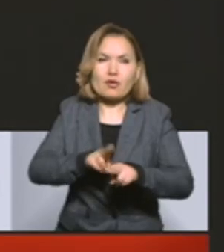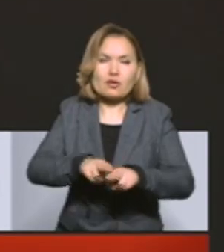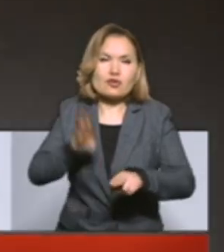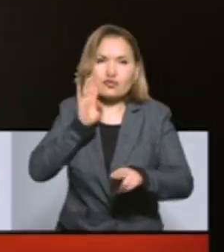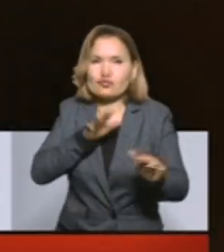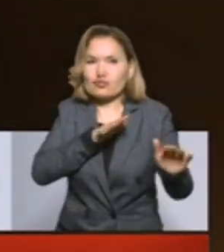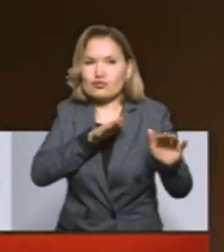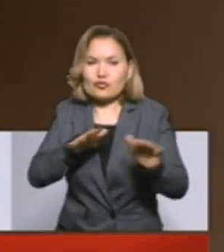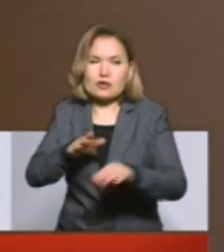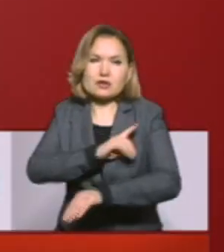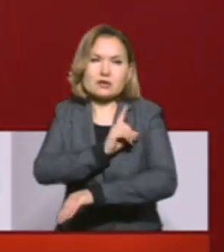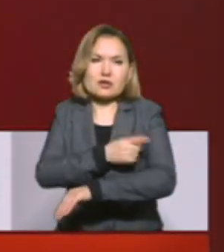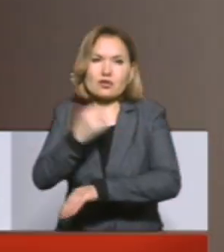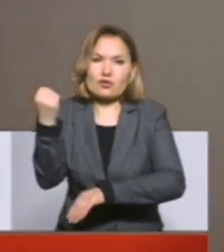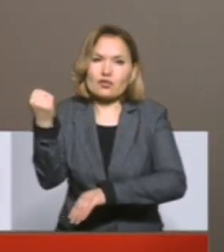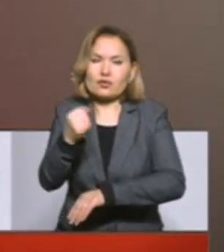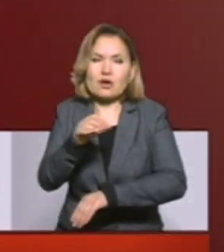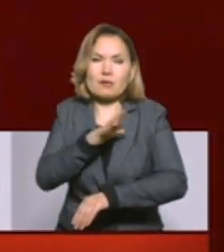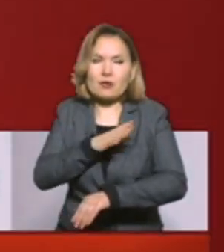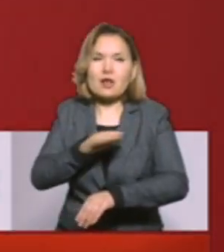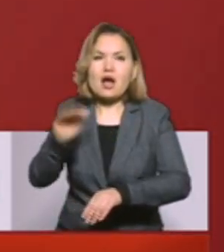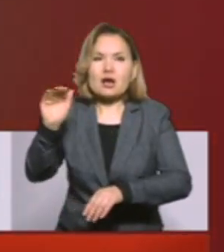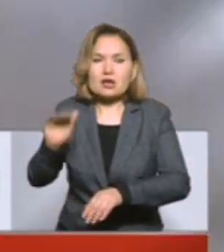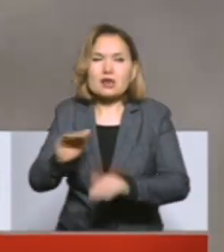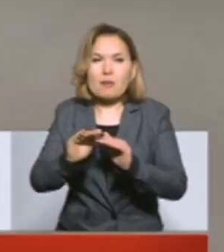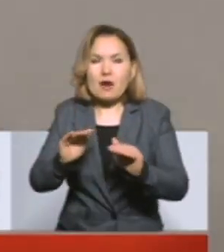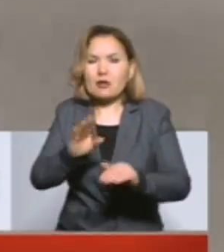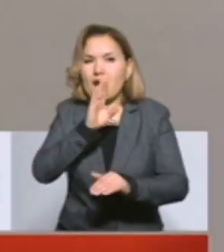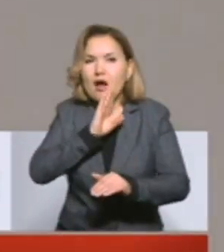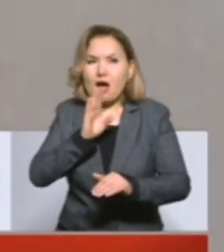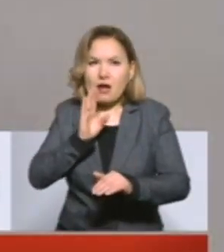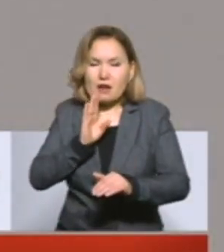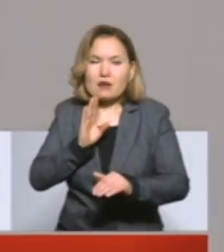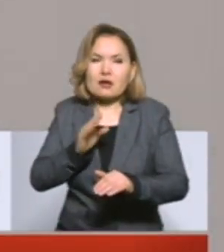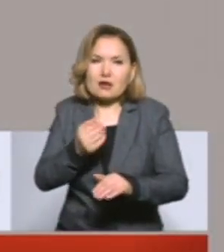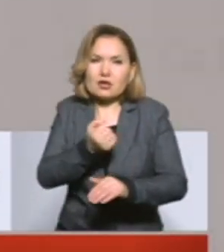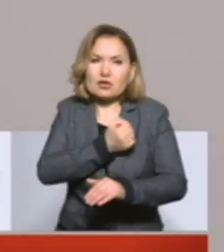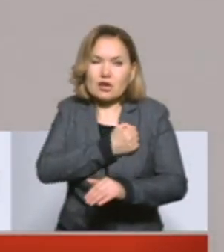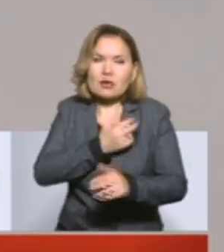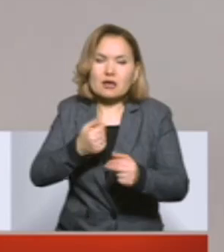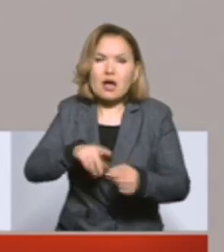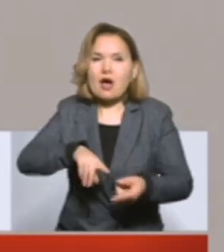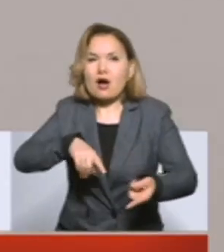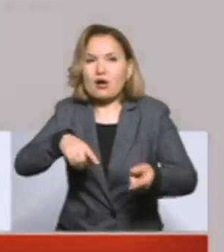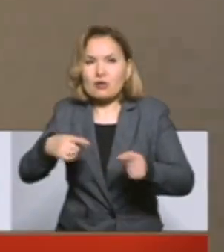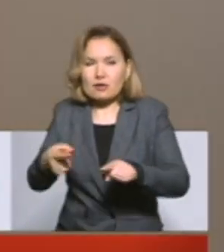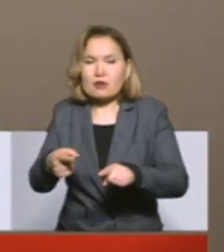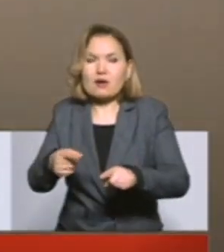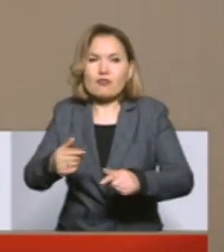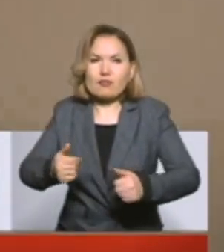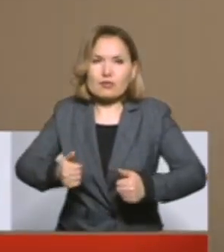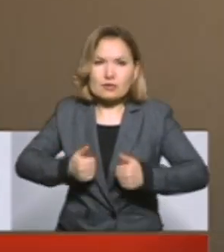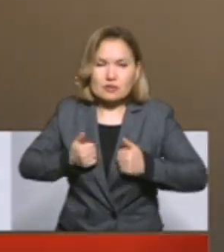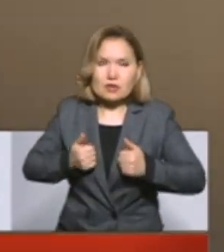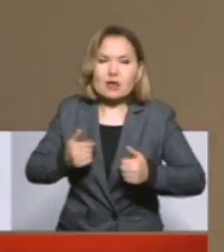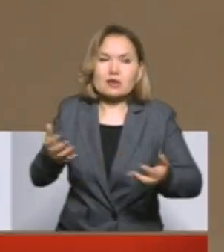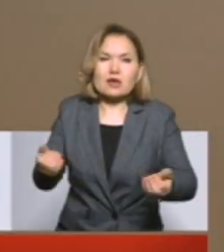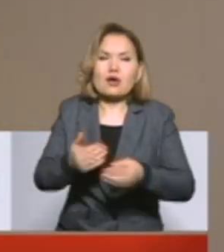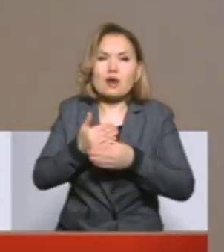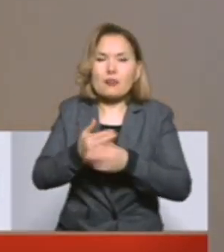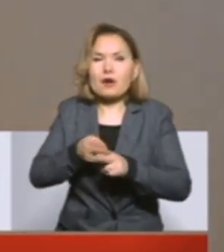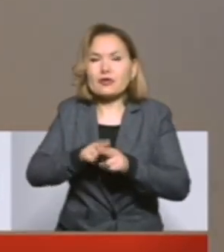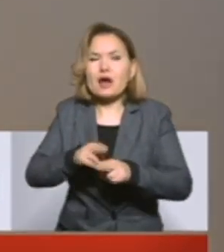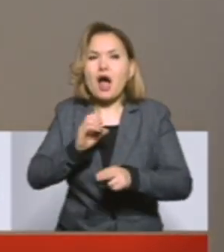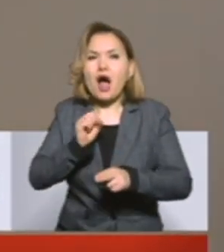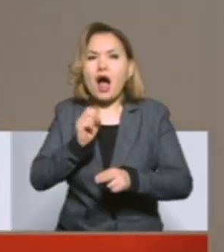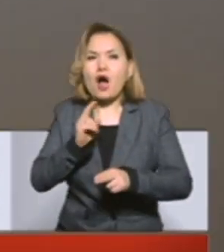келсе білмейміз не болатынын. Кішкентай балалар, әйелдерді сол эвакуация жасатып жатырмыз, жігіттер қалды. Торғай, Ақшығанақ, Шұбалаң,